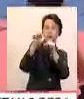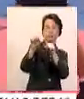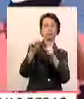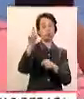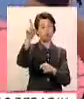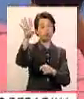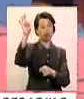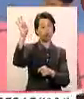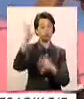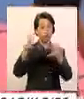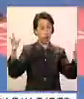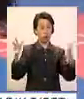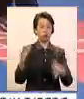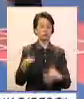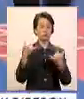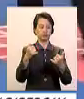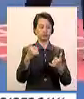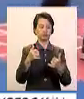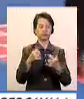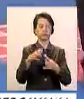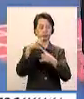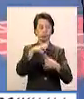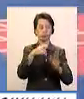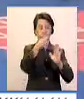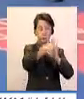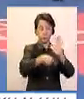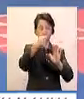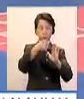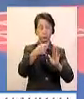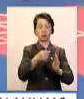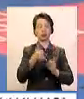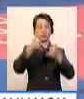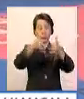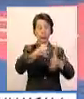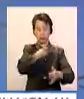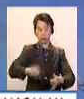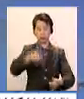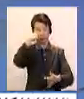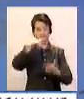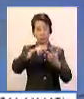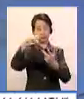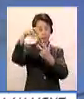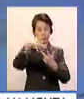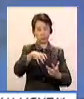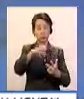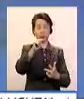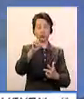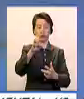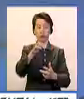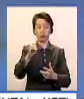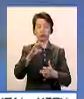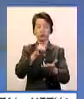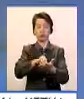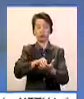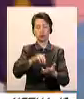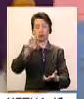kejohanan yang akan disertai tahun ini ialah Piala Lions di Sri Lanka, Piala Raja-Raja di Thailand, kejohanan ASBC di Emirat